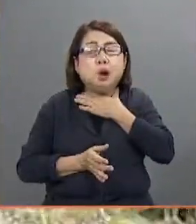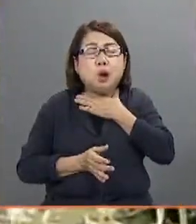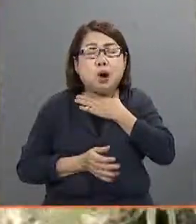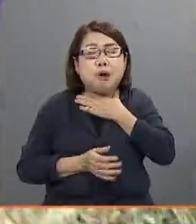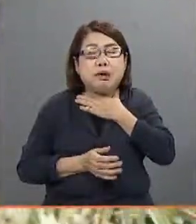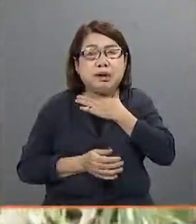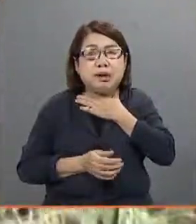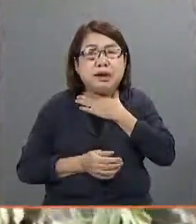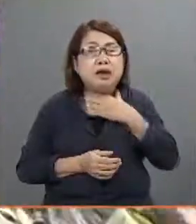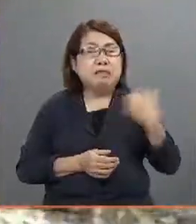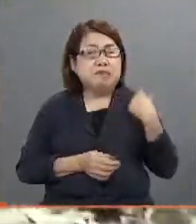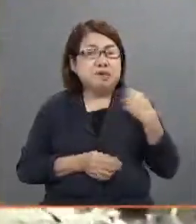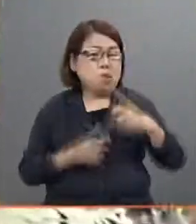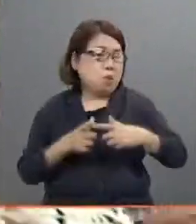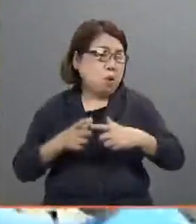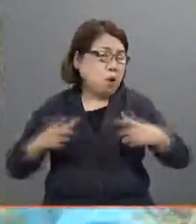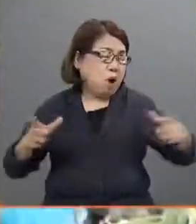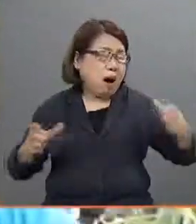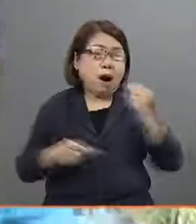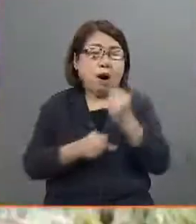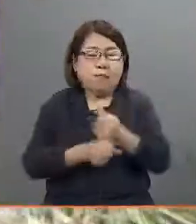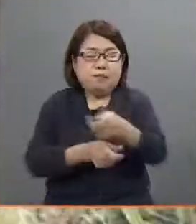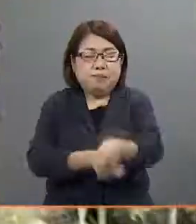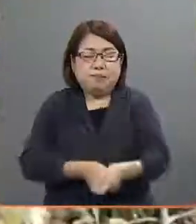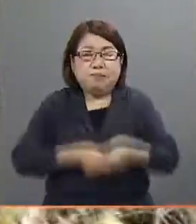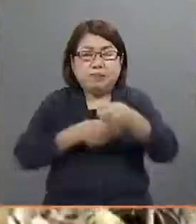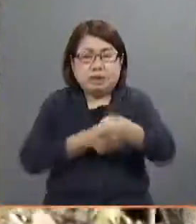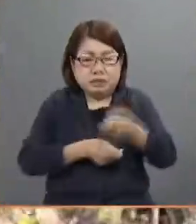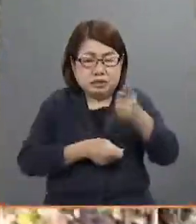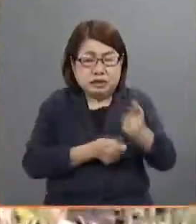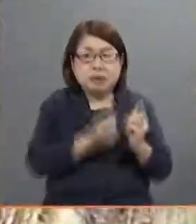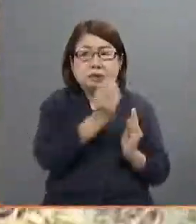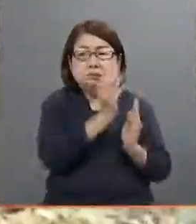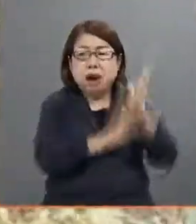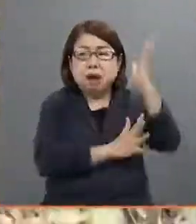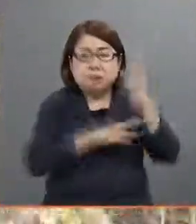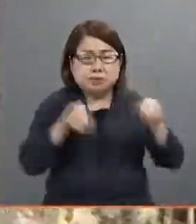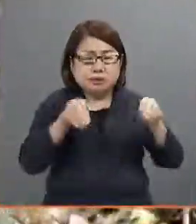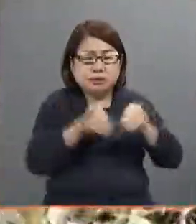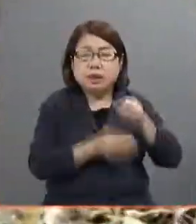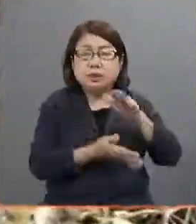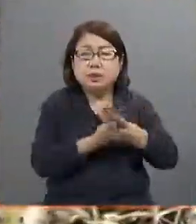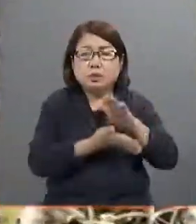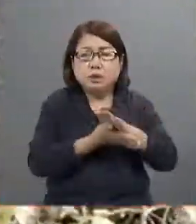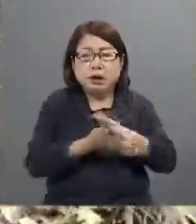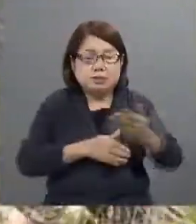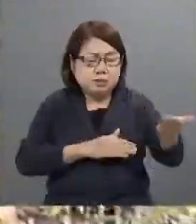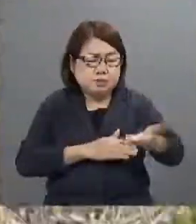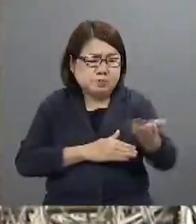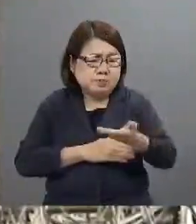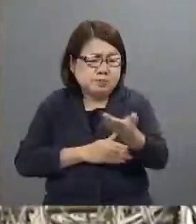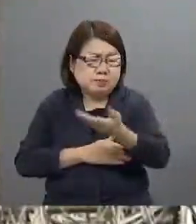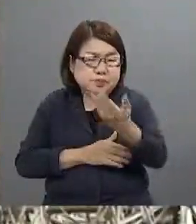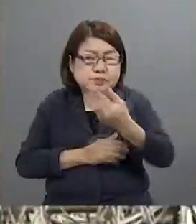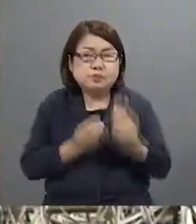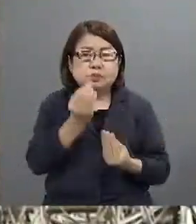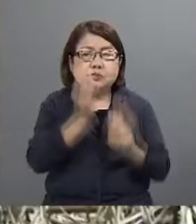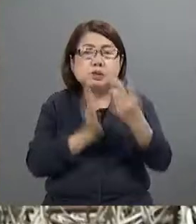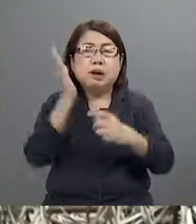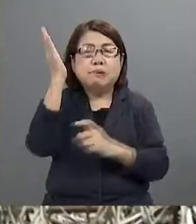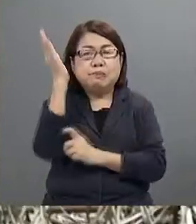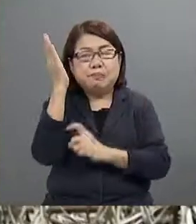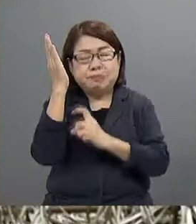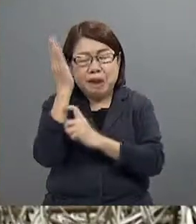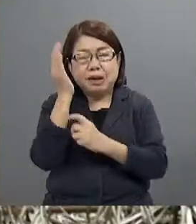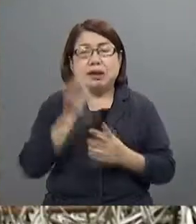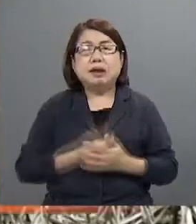รค์โดยการปรับปรุงพื้นที่ป่าหลังโรงเรียนสร้างเป็นฐานการเรียนรู้จากการปลูกป่าไผ่ค่ะ เราก็ได้เข้าร่วมกลุ่มของ